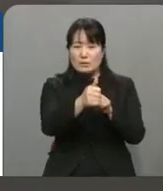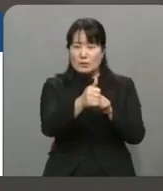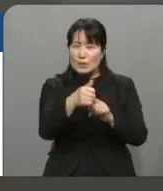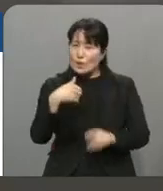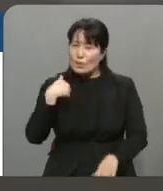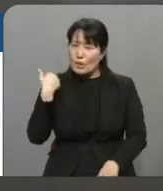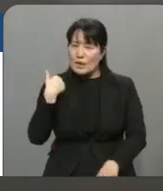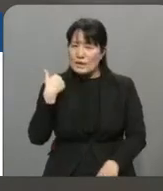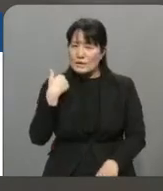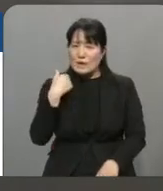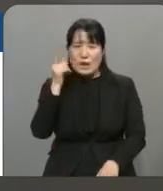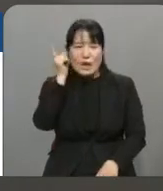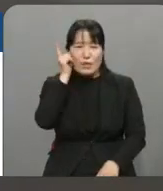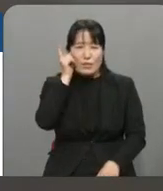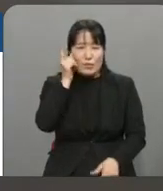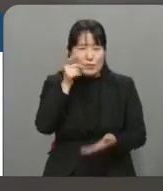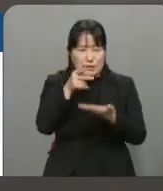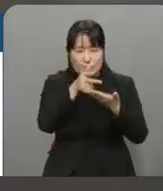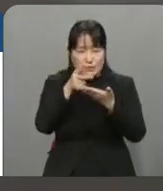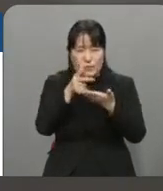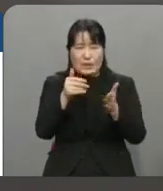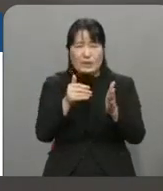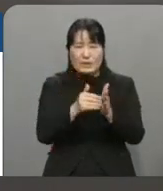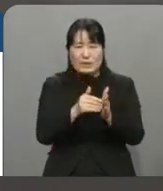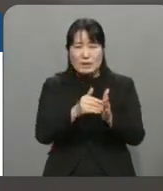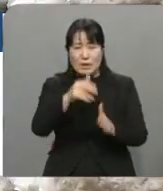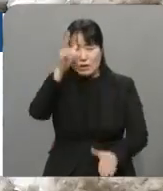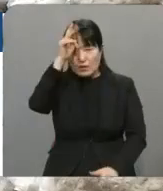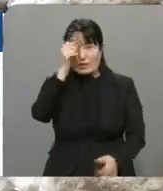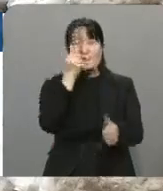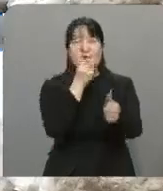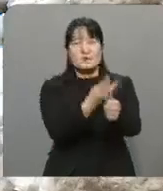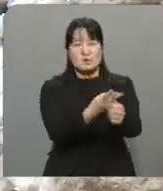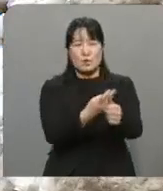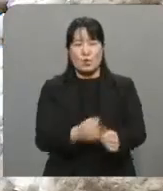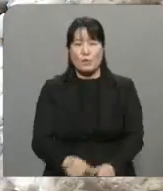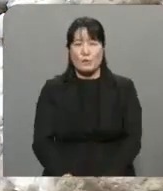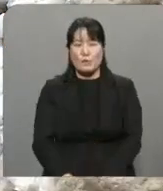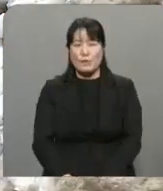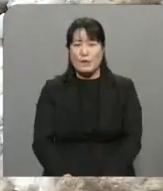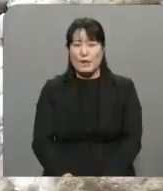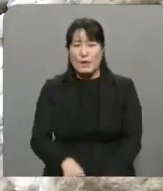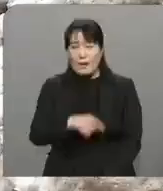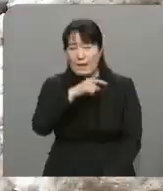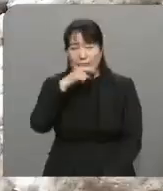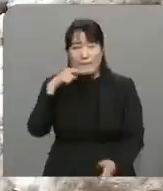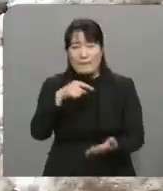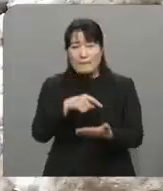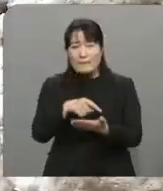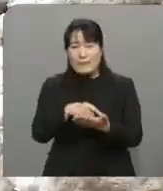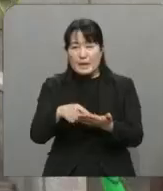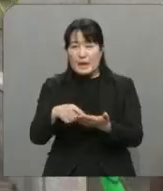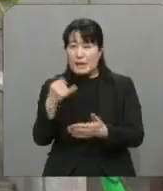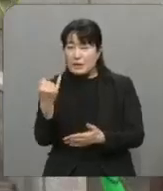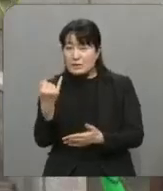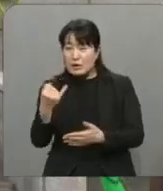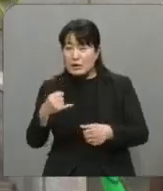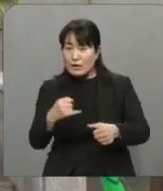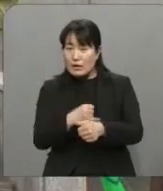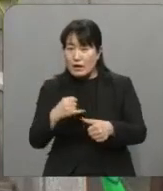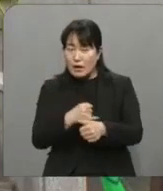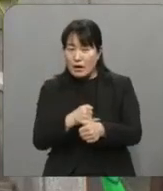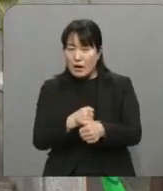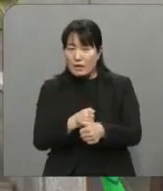휴대폰을 찍어놨어요. 그 공무원쯤을. 그리고 경찰서에 신고를 한 거예요. 이에 대해 당시 피해 여성과 사귀던 남성은 동료의